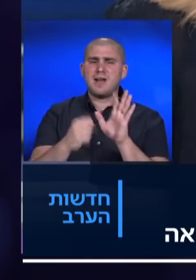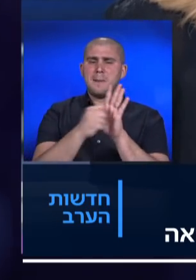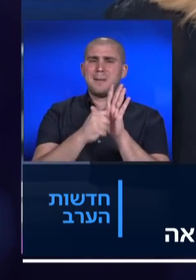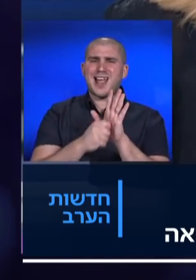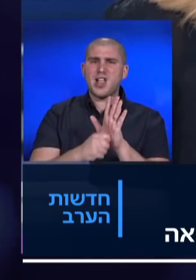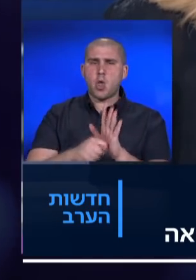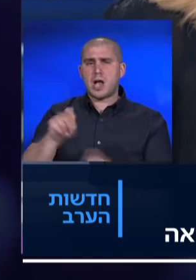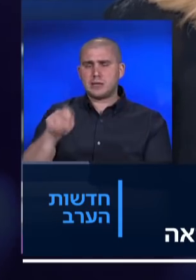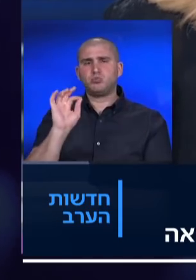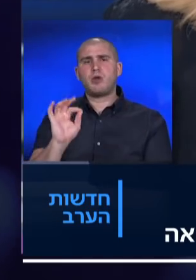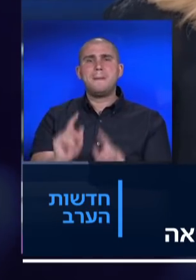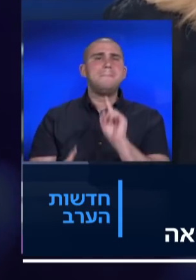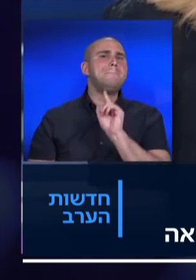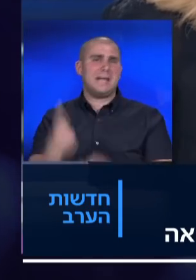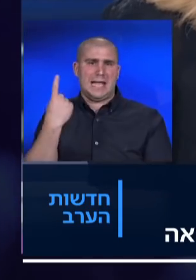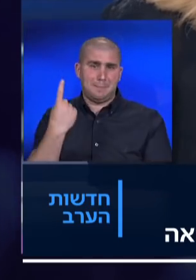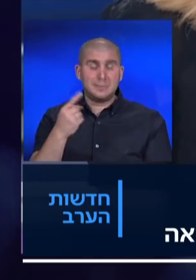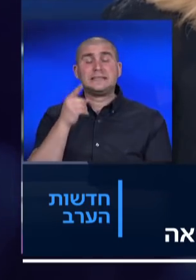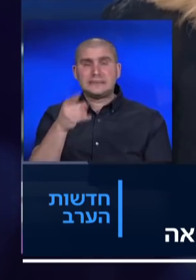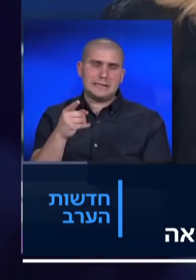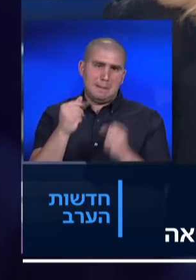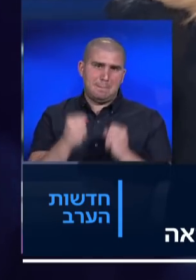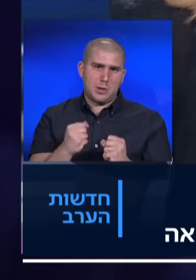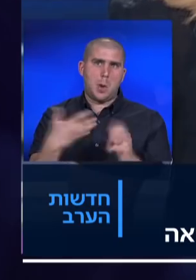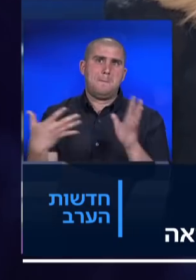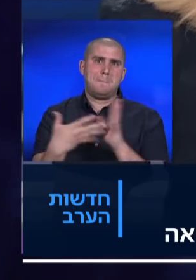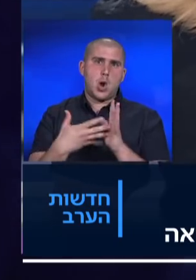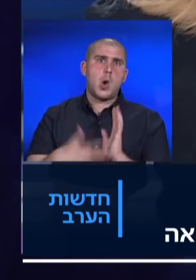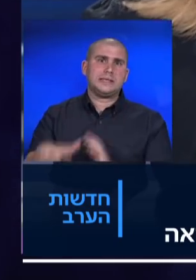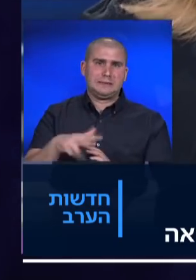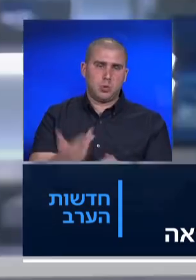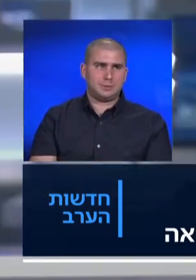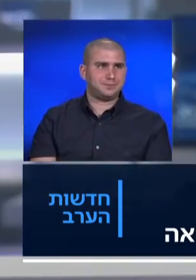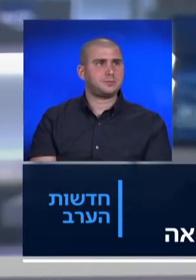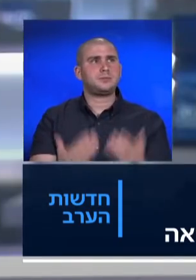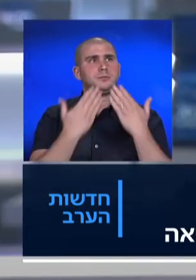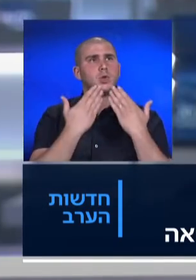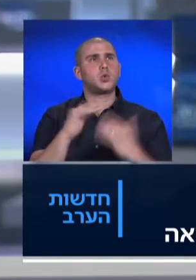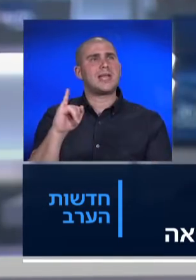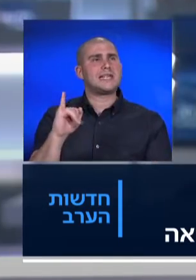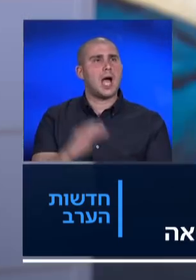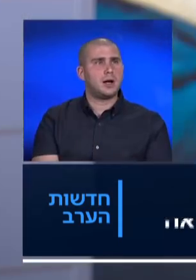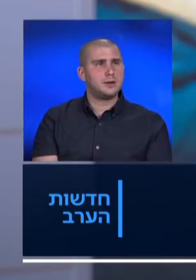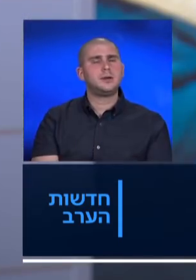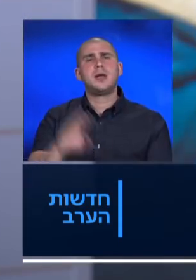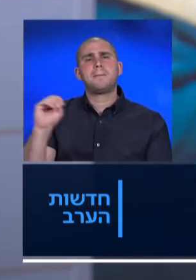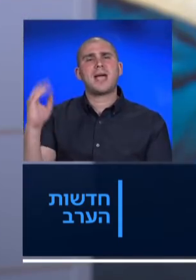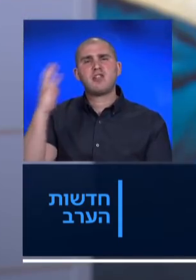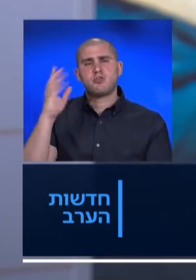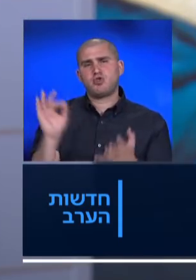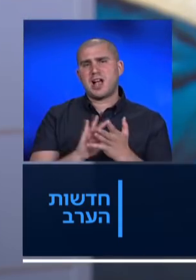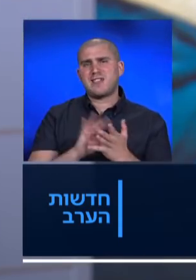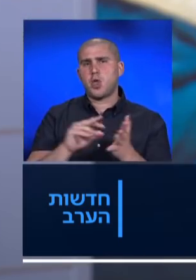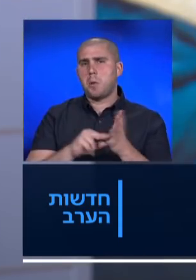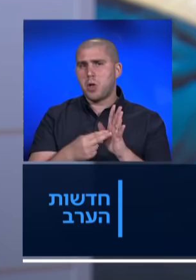למקרים יוצאי דופן. זה בוודאי יגרור ביקורת ציבורית, אם יקרה. תודה רבה, יערה. מיכאל שמש, כתבנו הפוליטי. כל